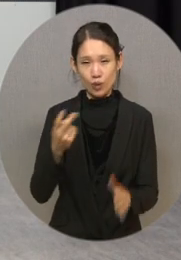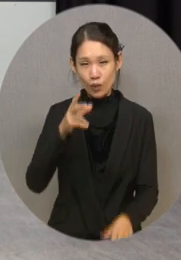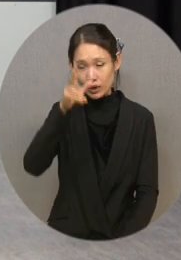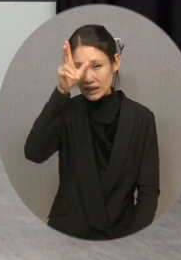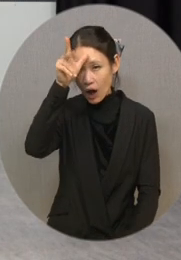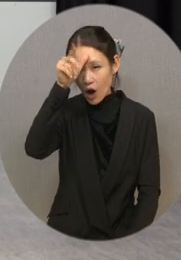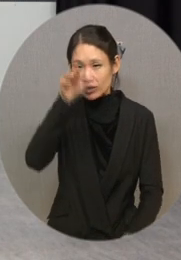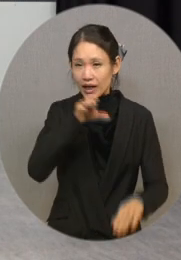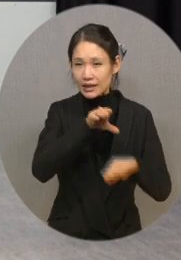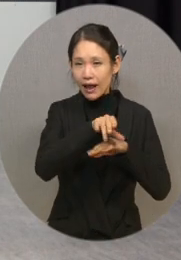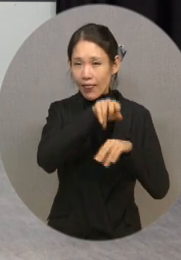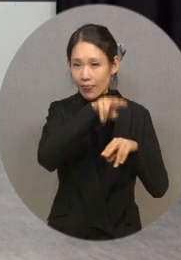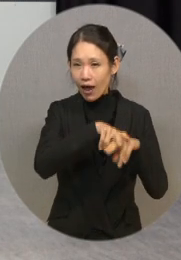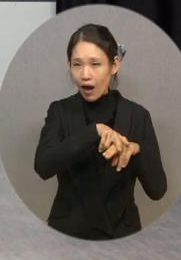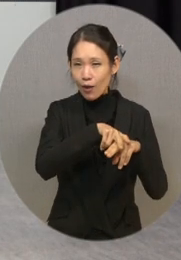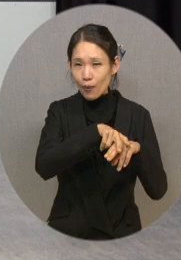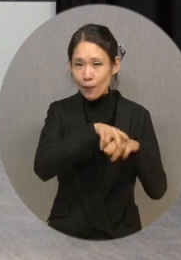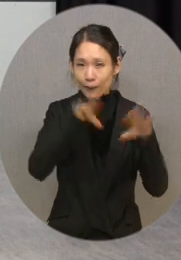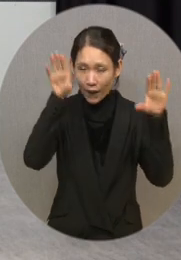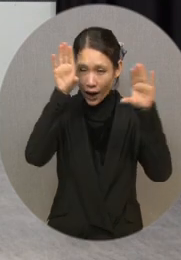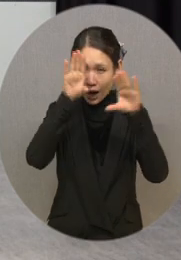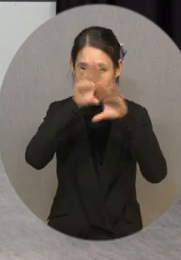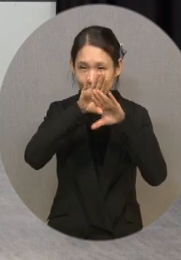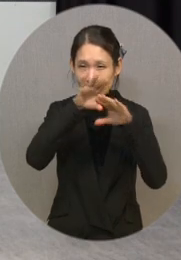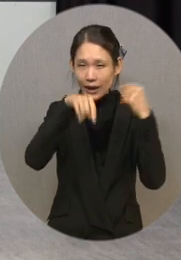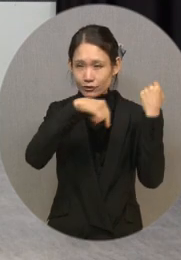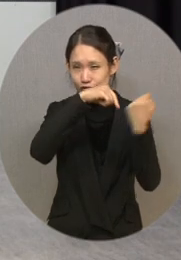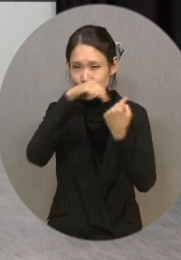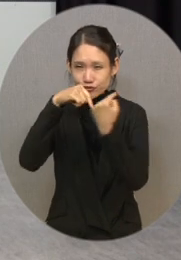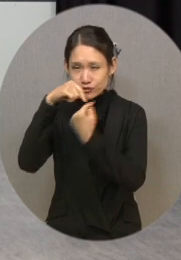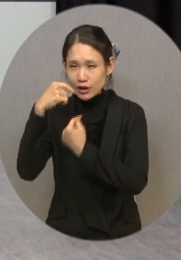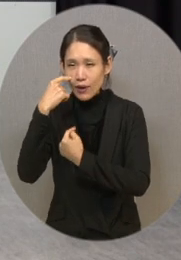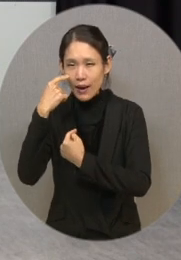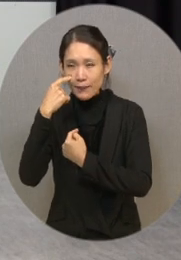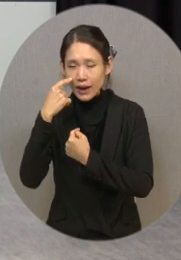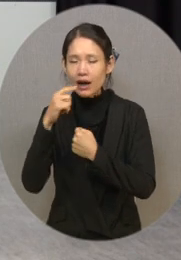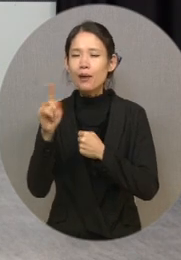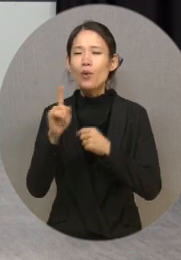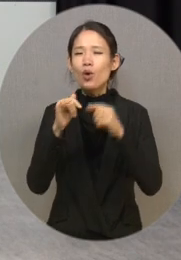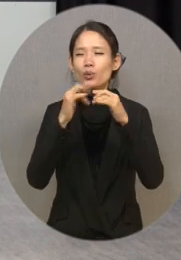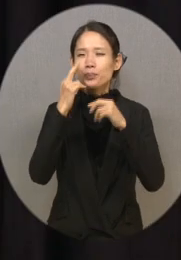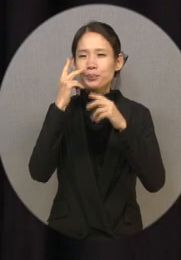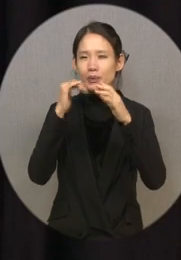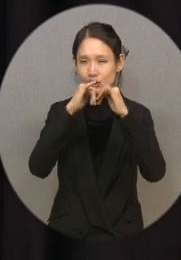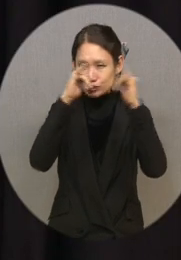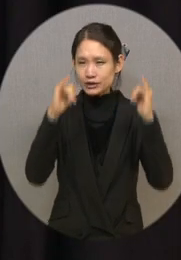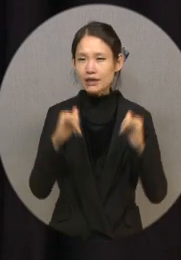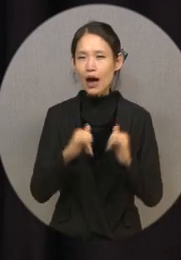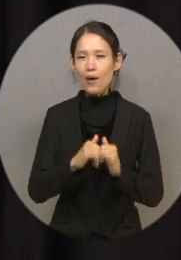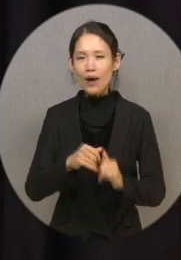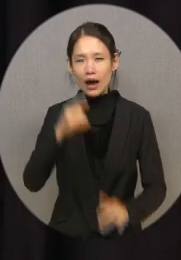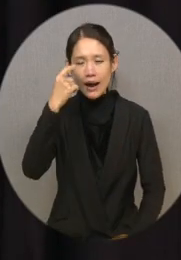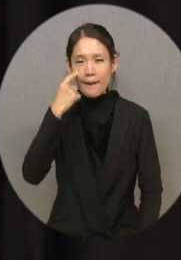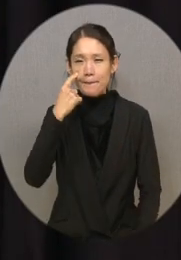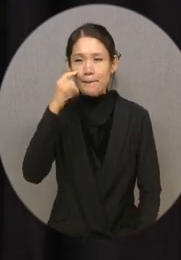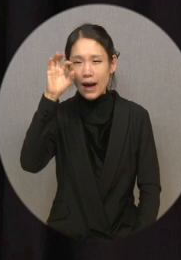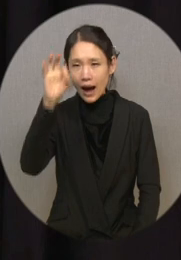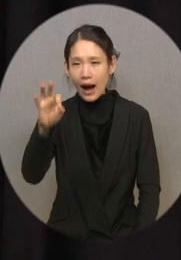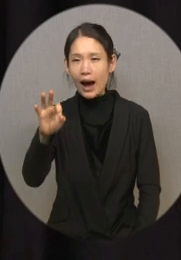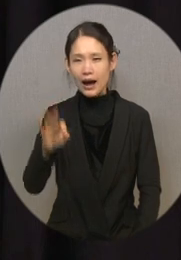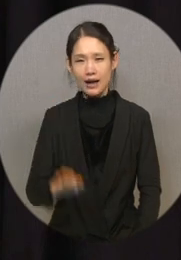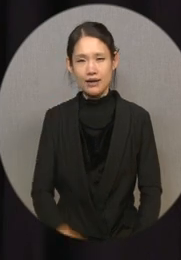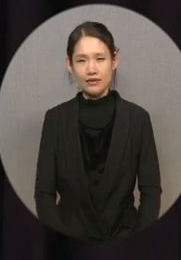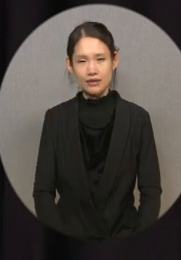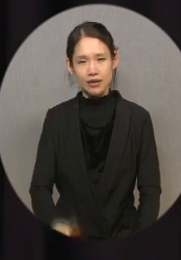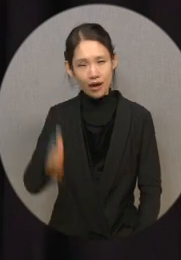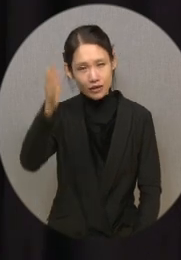경찰차까지도 타고 한 바퀴 밤에 순찰도 돌아라. 그래서 미국 사회를 봐라 해서 그런 큰 배려까지 해주셨습니다. 그래서